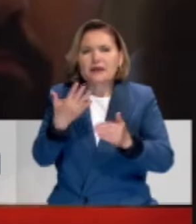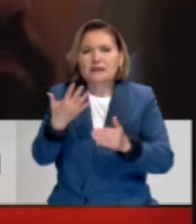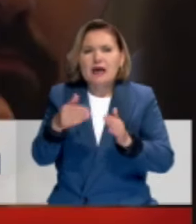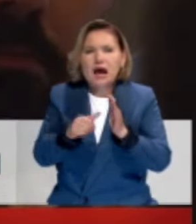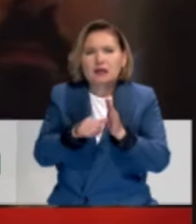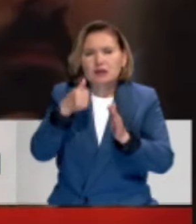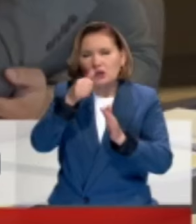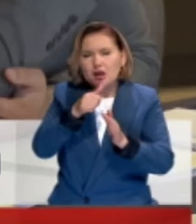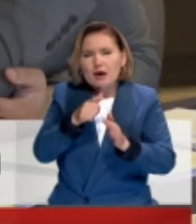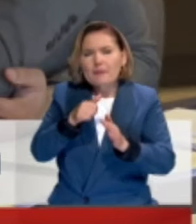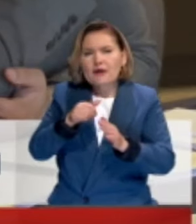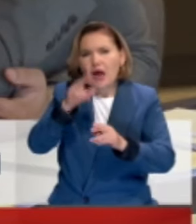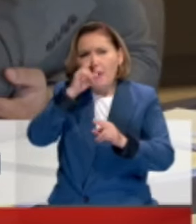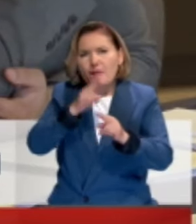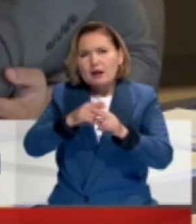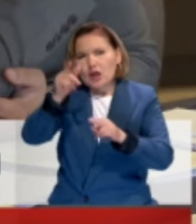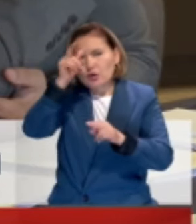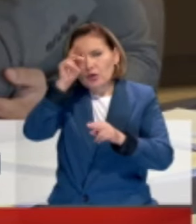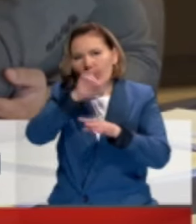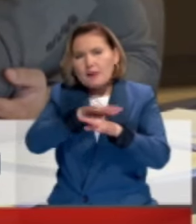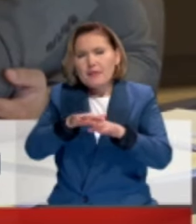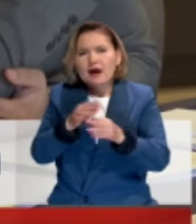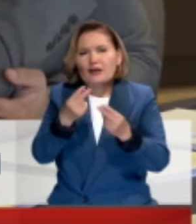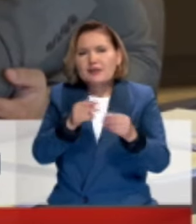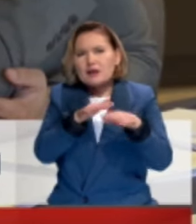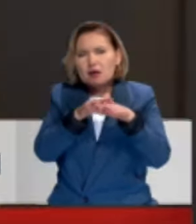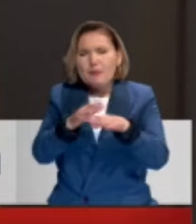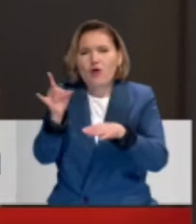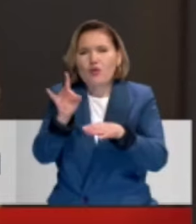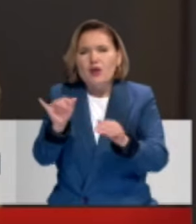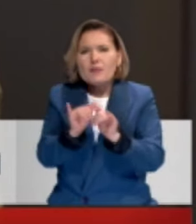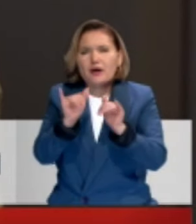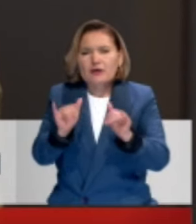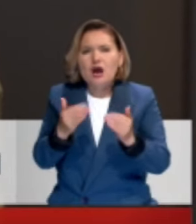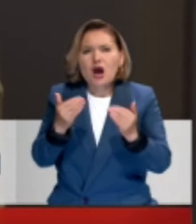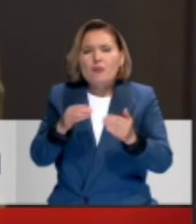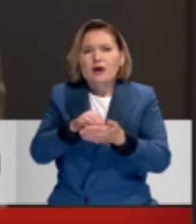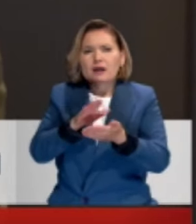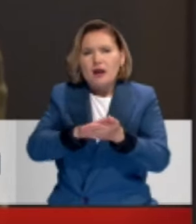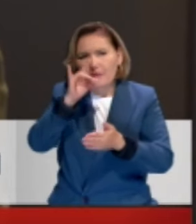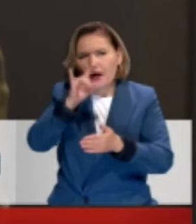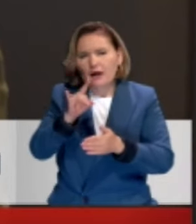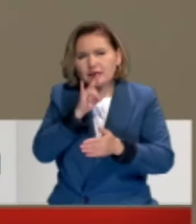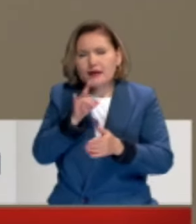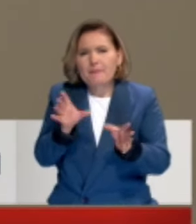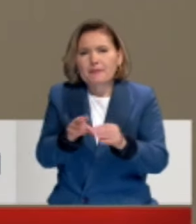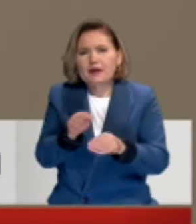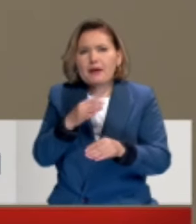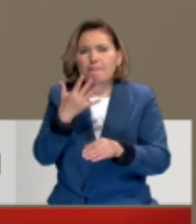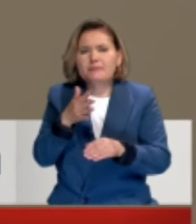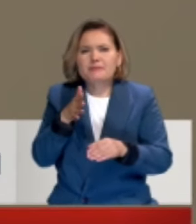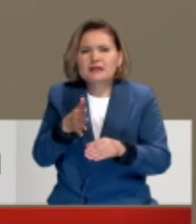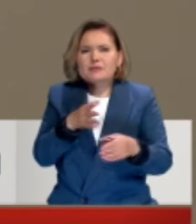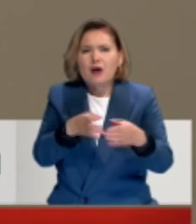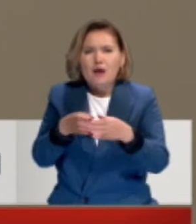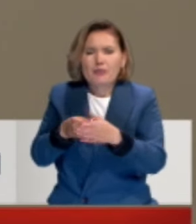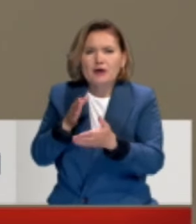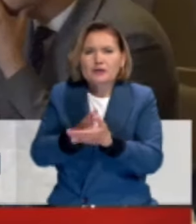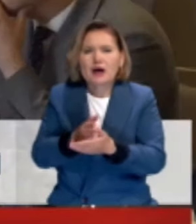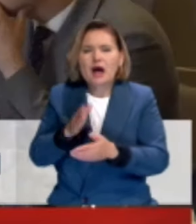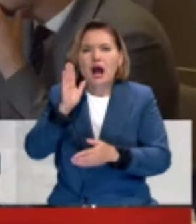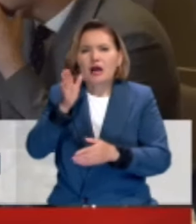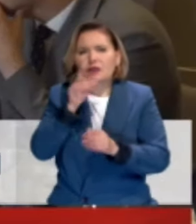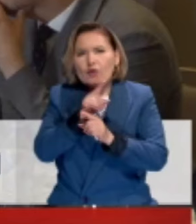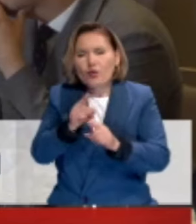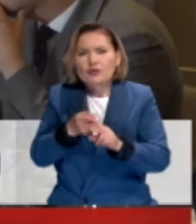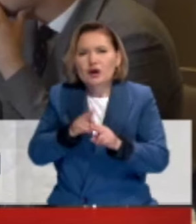жылда бауырлас түрік елінен келетін инвестиция көлемі күрт артқан. Бүгінде елімізде Түркиямен бірлескен 5000-нан аса компания жұмыс істейді. Алдағы уақытта